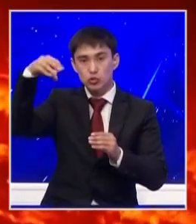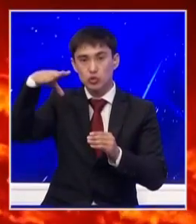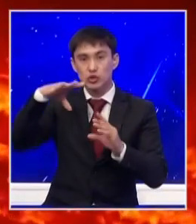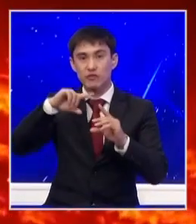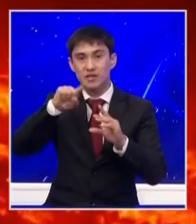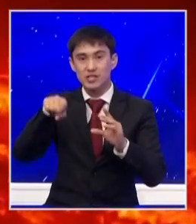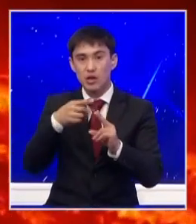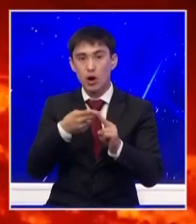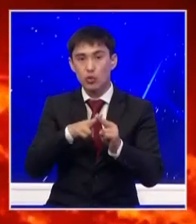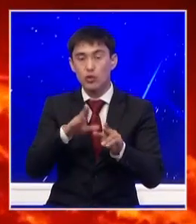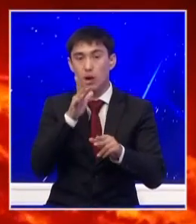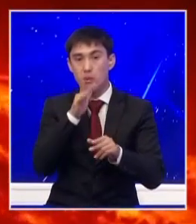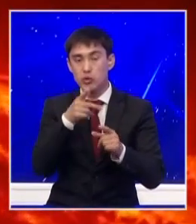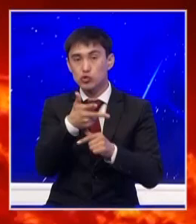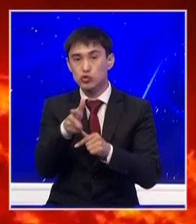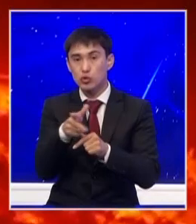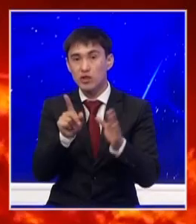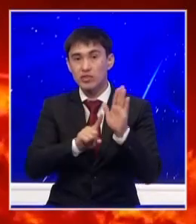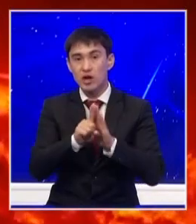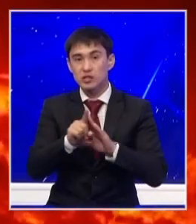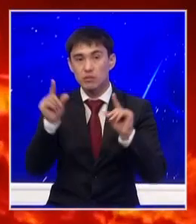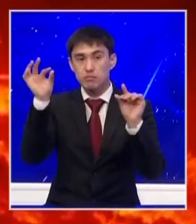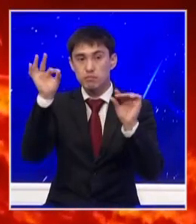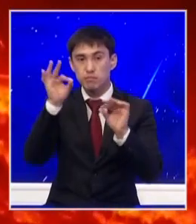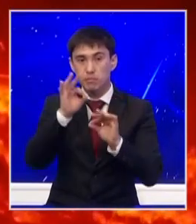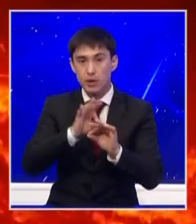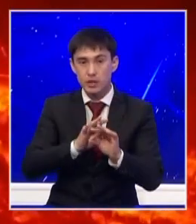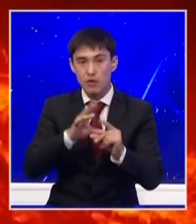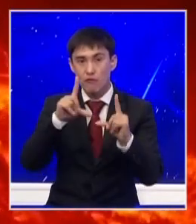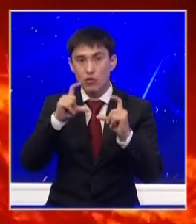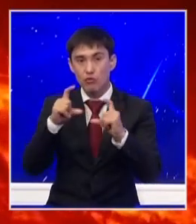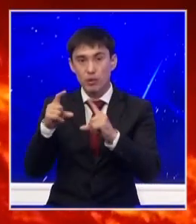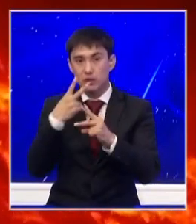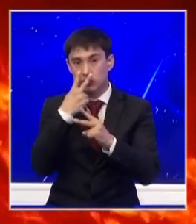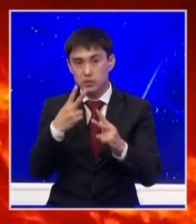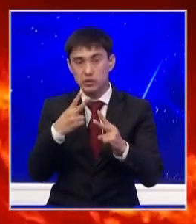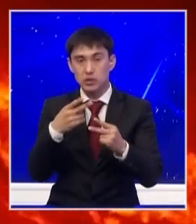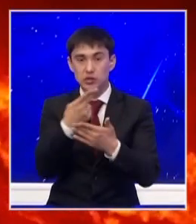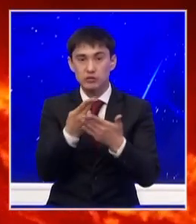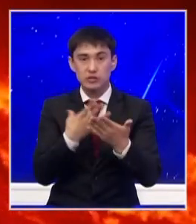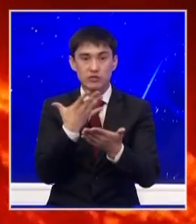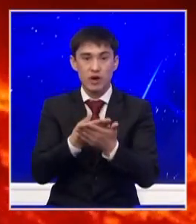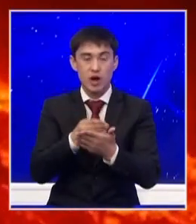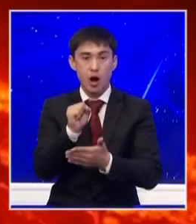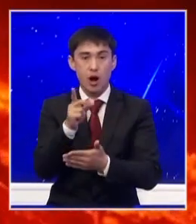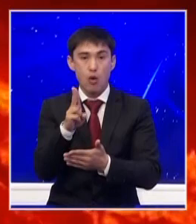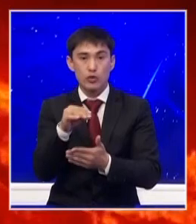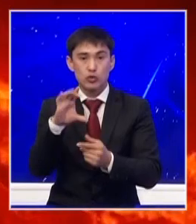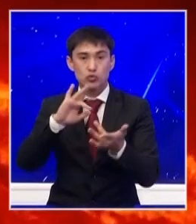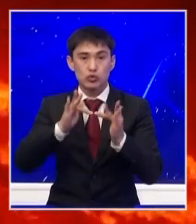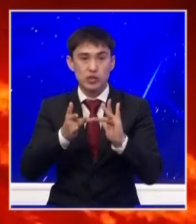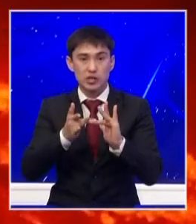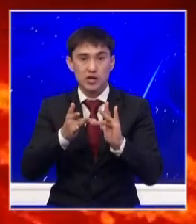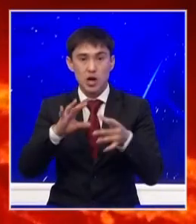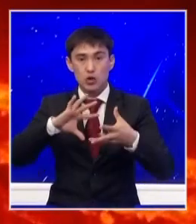диска который на момент съемки начал свое падение фотографы опубликовали полученное изображение на своих аккаунтах в социальных сетях